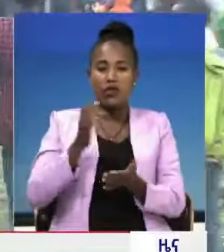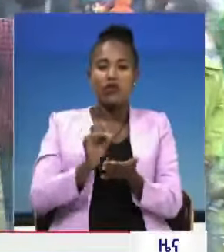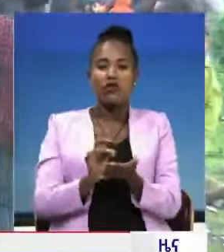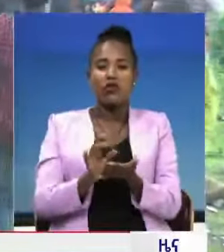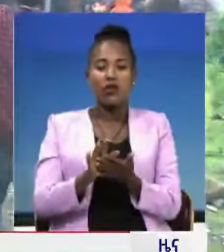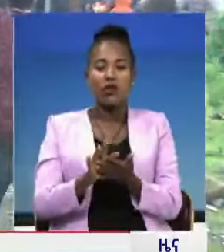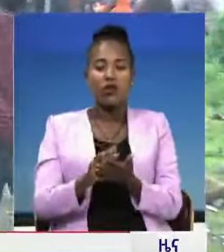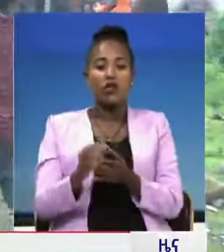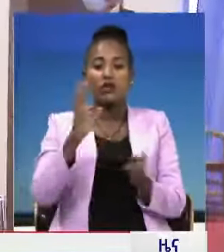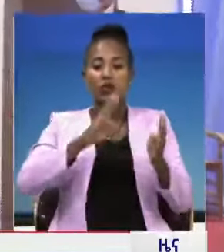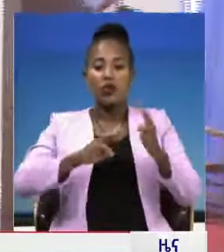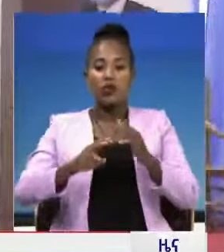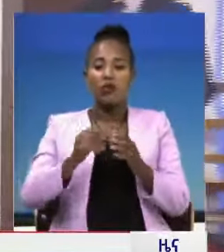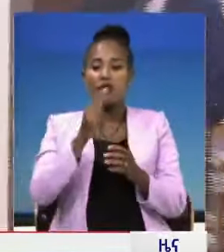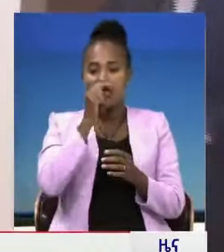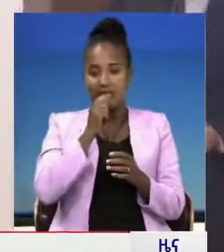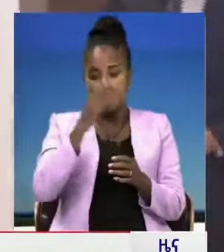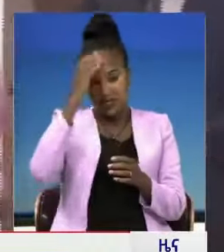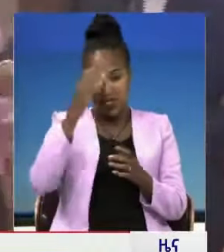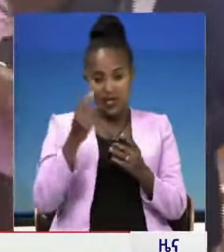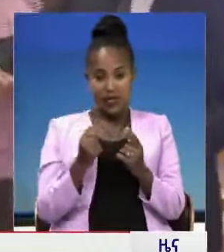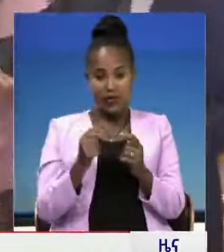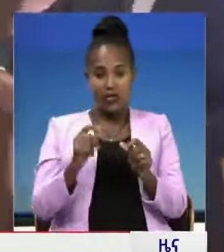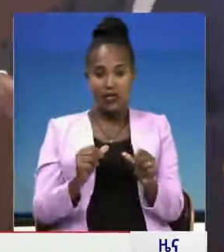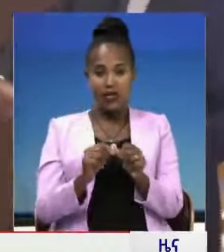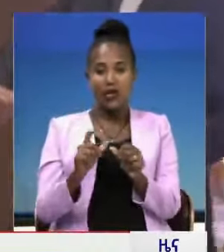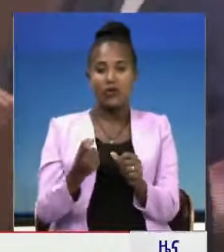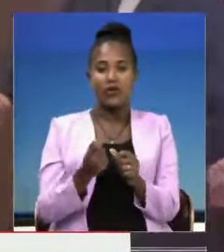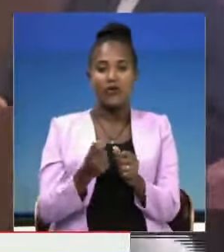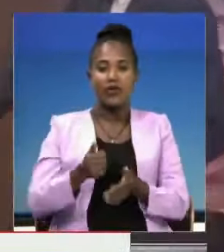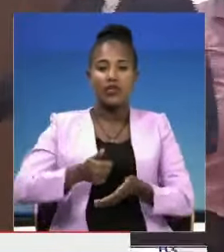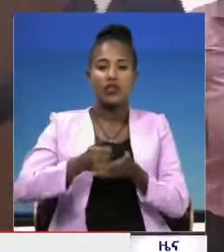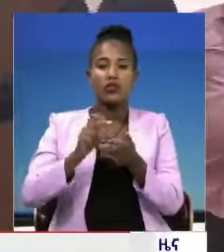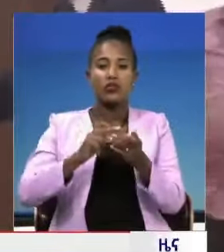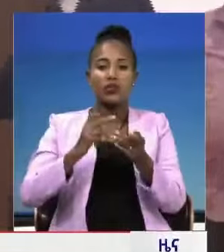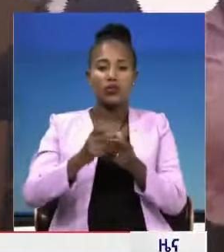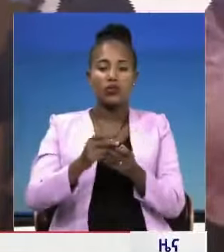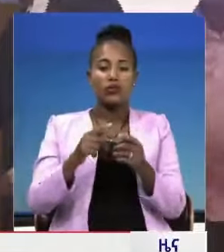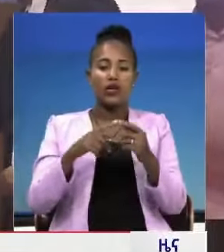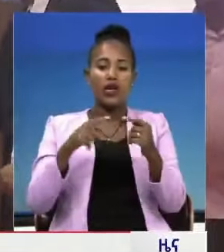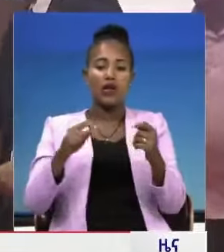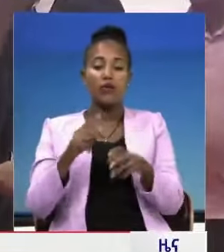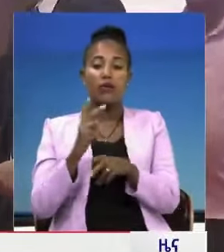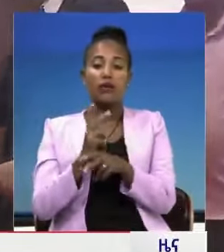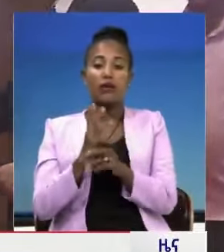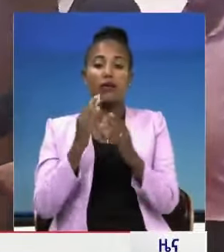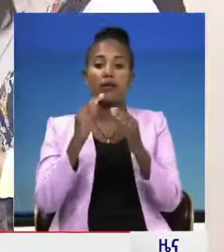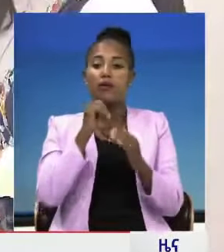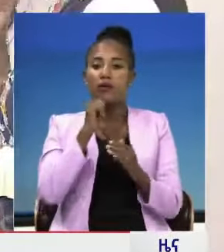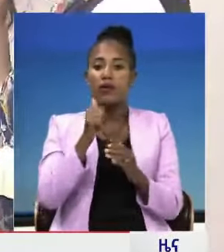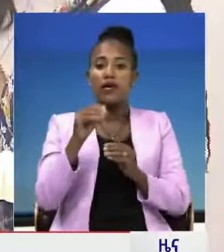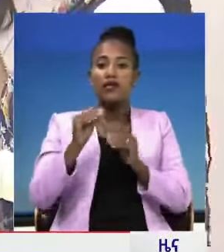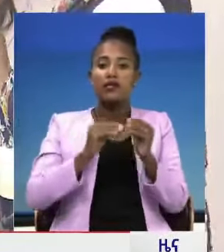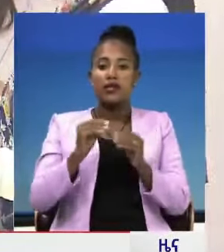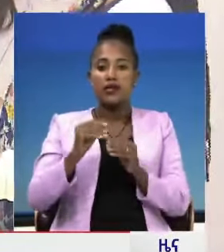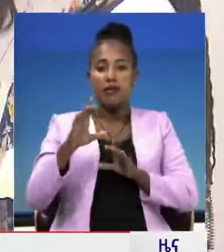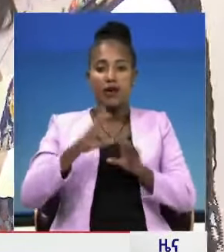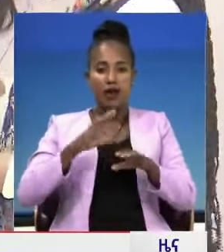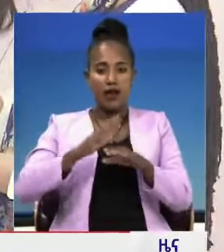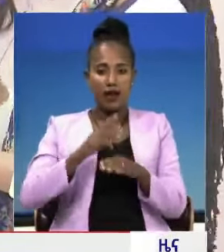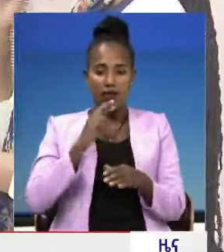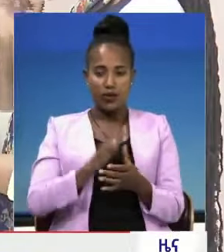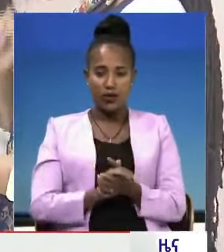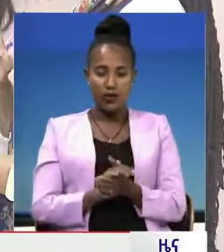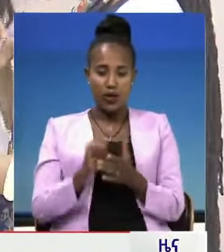ተፈናቅሏል። ችግሩን ለማስታገስ መንግስት ጥረቱን እንደቀጠለ ሲሆን፣ የረዴት ድርጅቶች በአንጻሩ በሚጠበቀው ልክ ባይሆንም እንቅስቃሴ በማድረግ ላይ